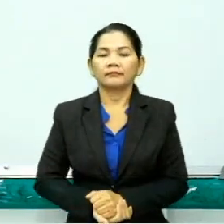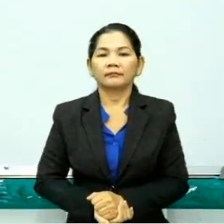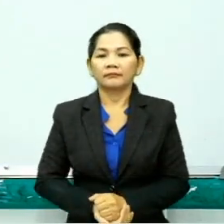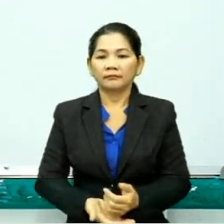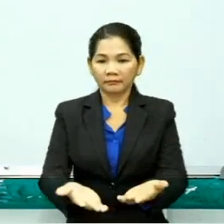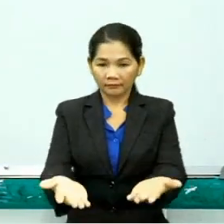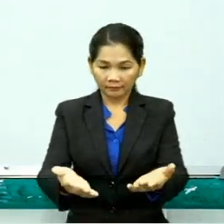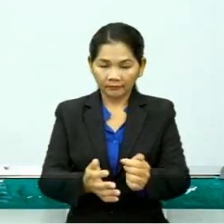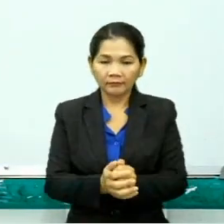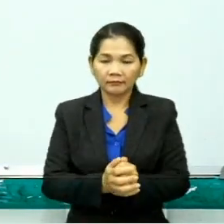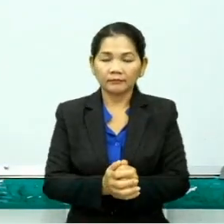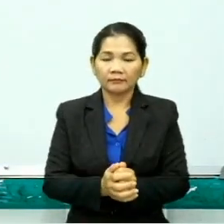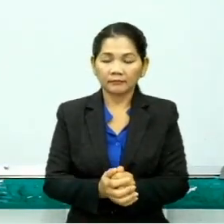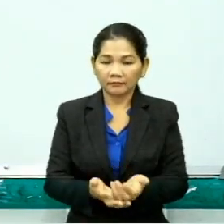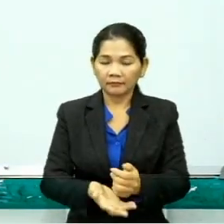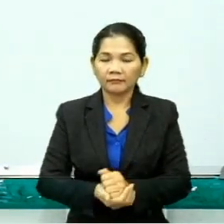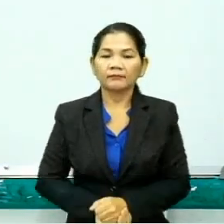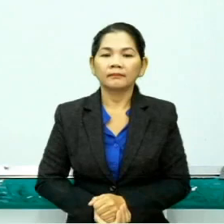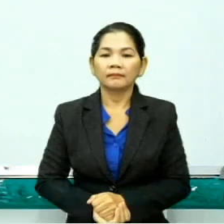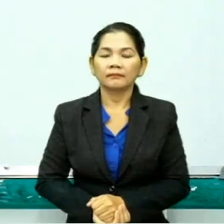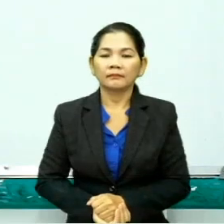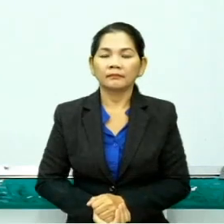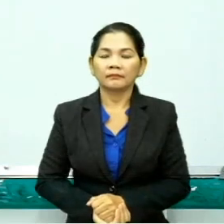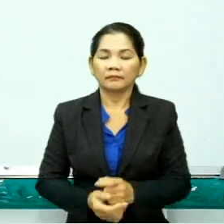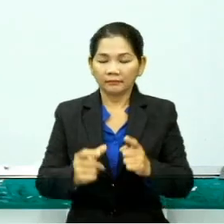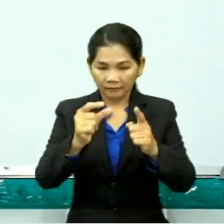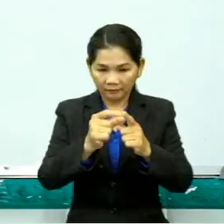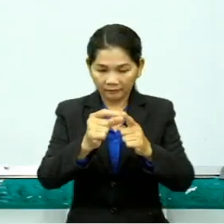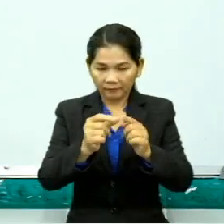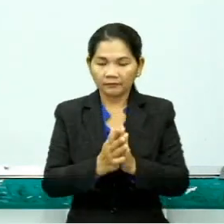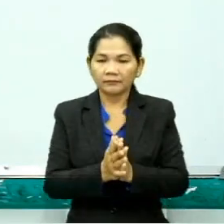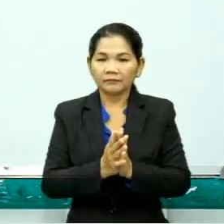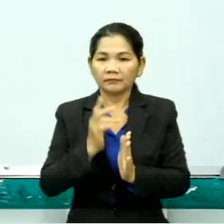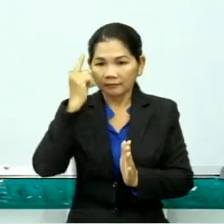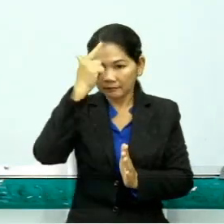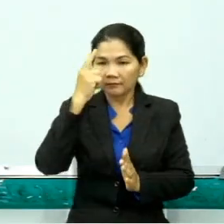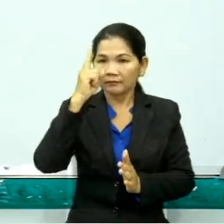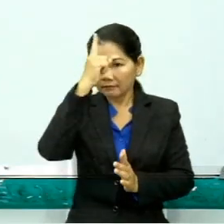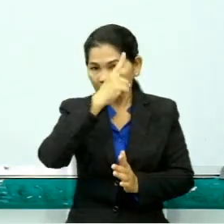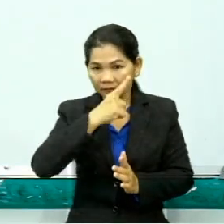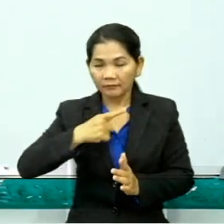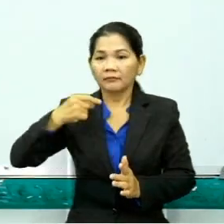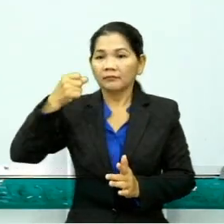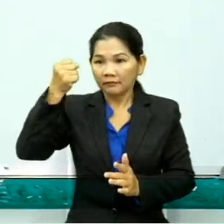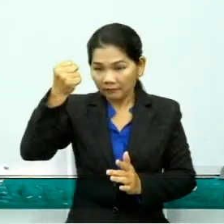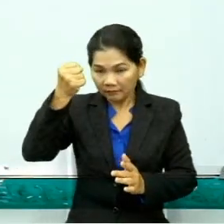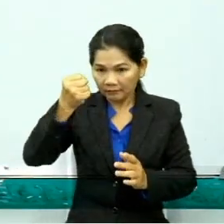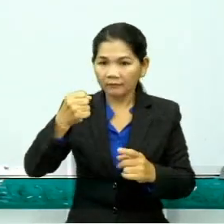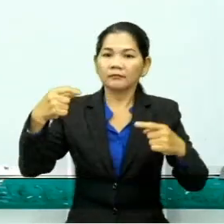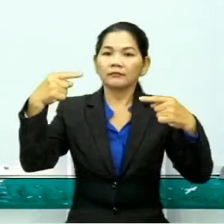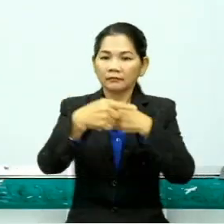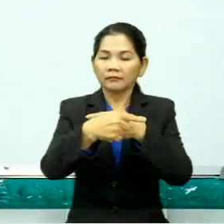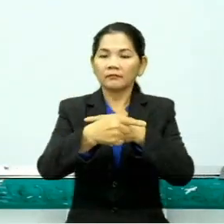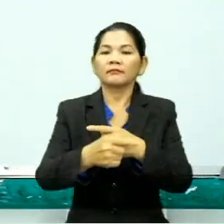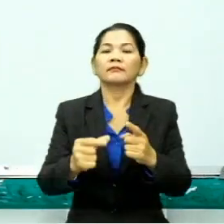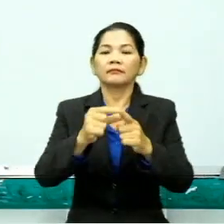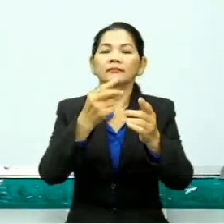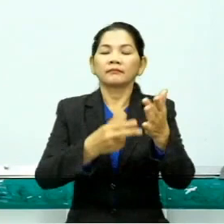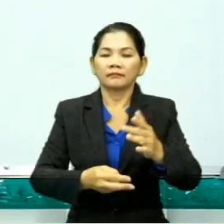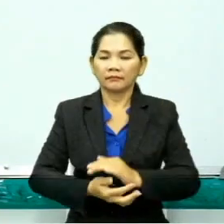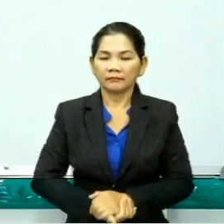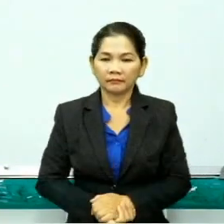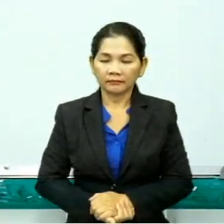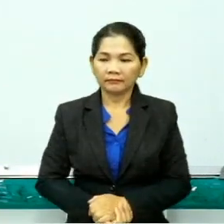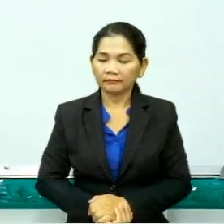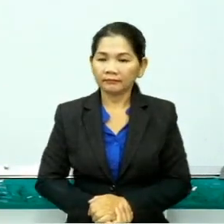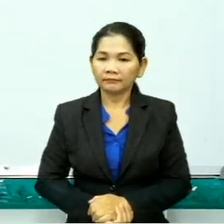chà lấy con chà sắp bằng to tới con chấp bịa chà phô phong chà tôi nâng bịa vậy tới con chà phô